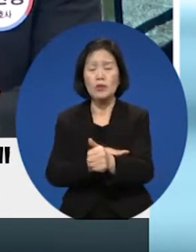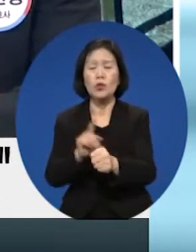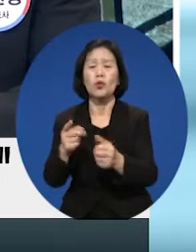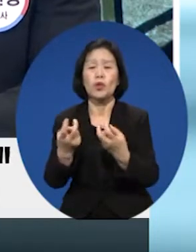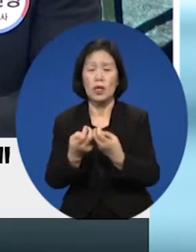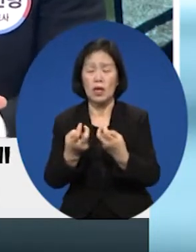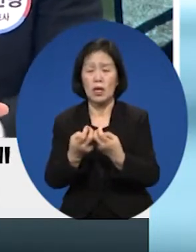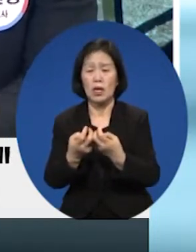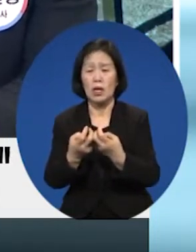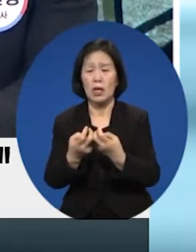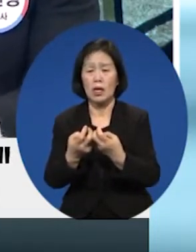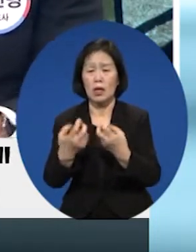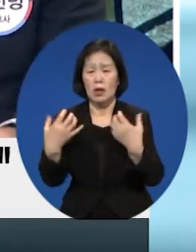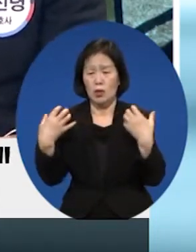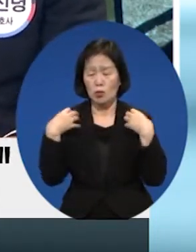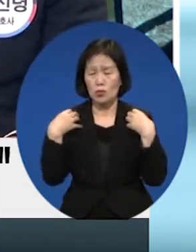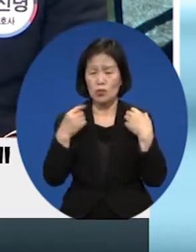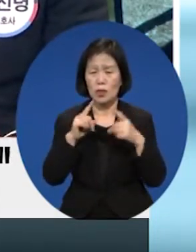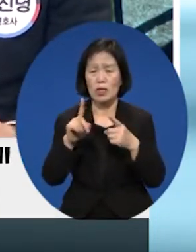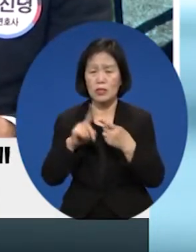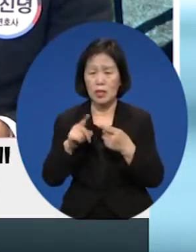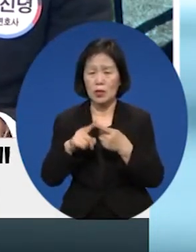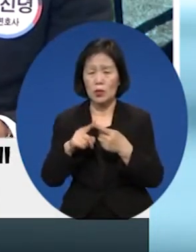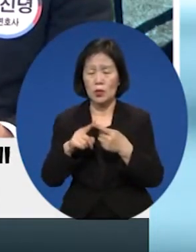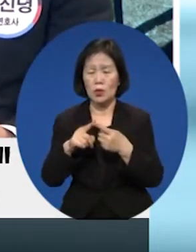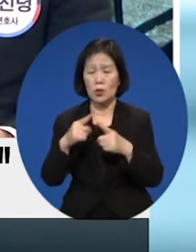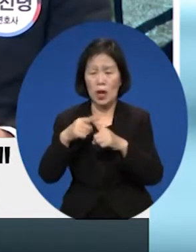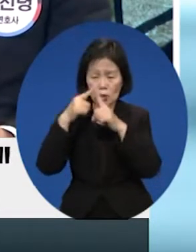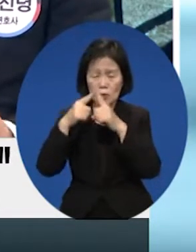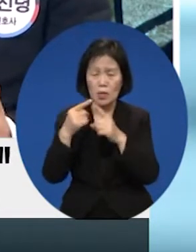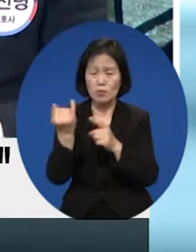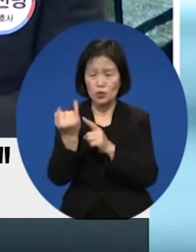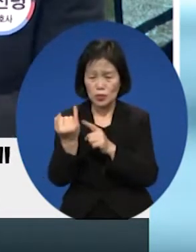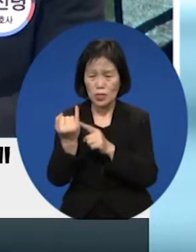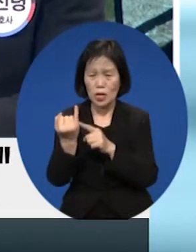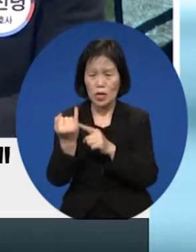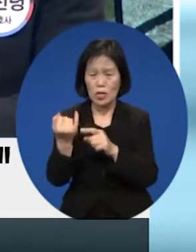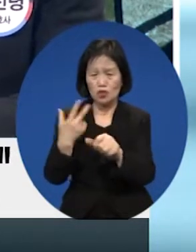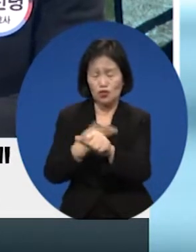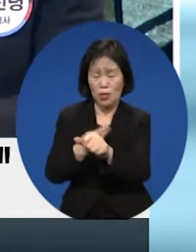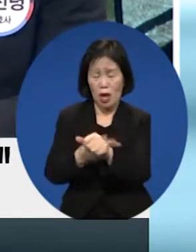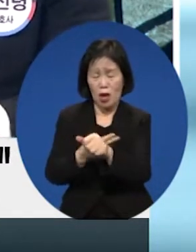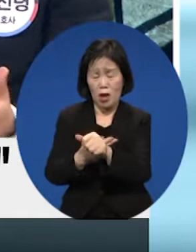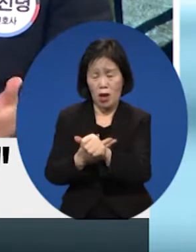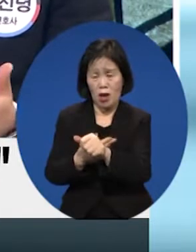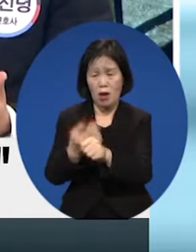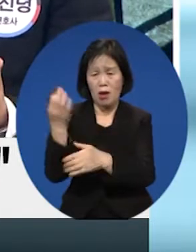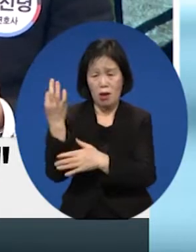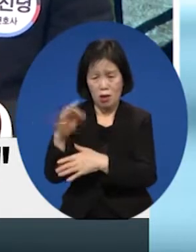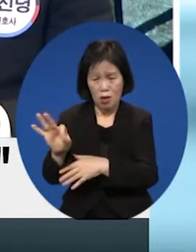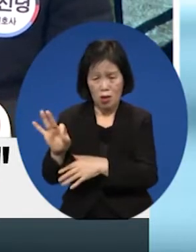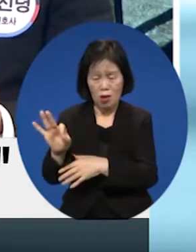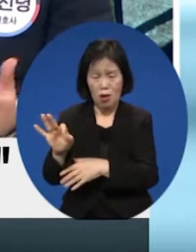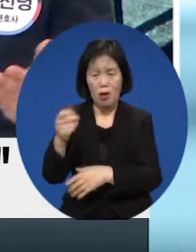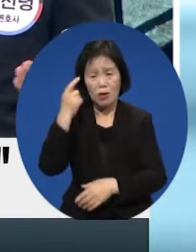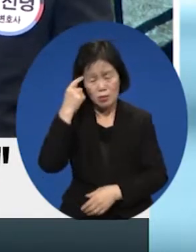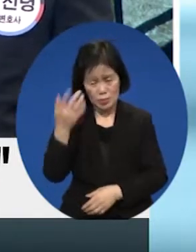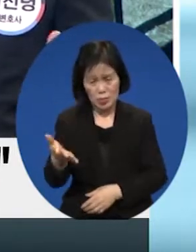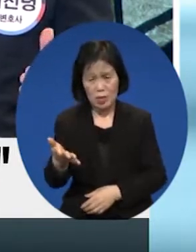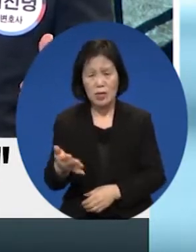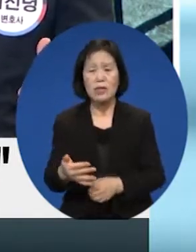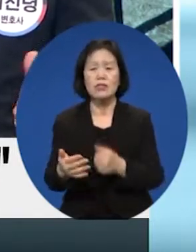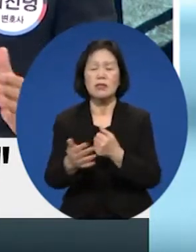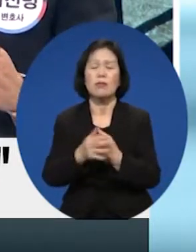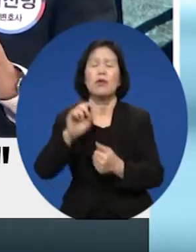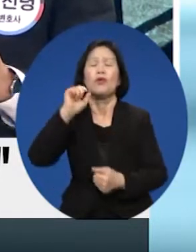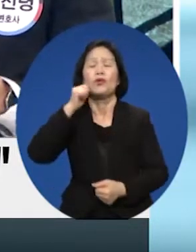정부 여당 말대로 지금 간호사들 분들께 해가지고 다 주사 맞도록 하겠습니까? 그게 현실적으로 어렵지 않습니까? 그런